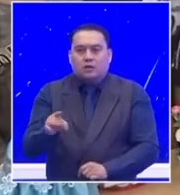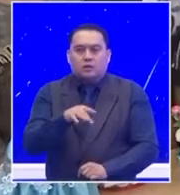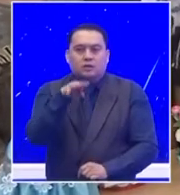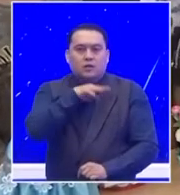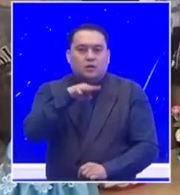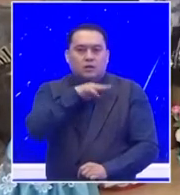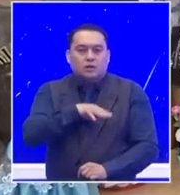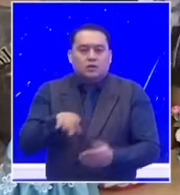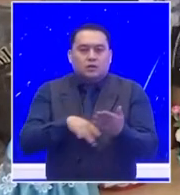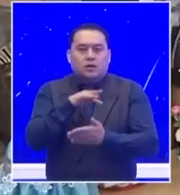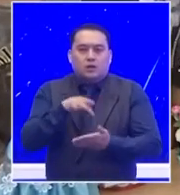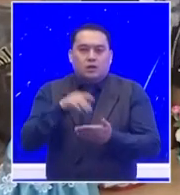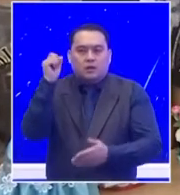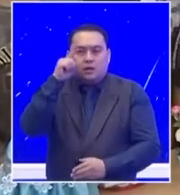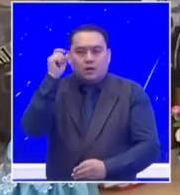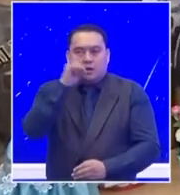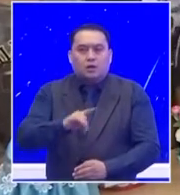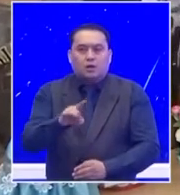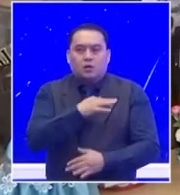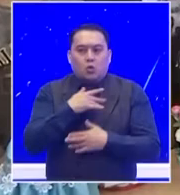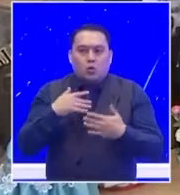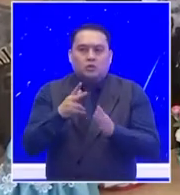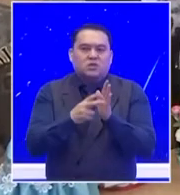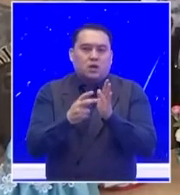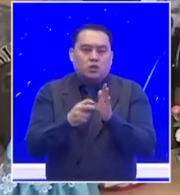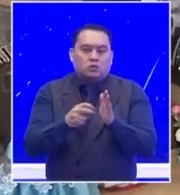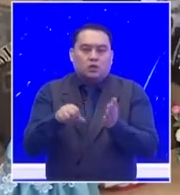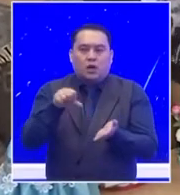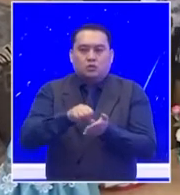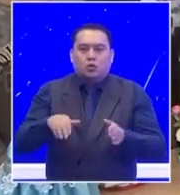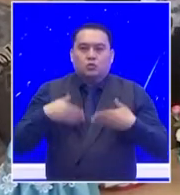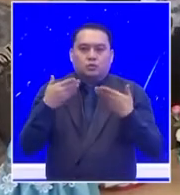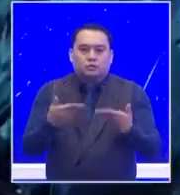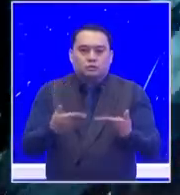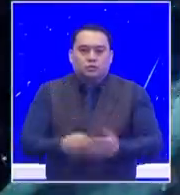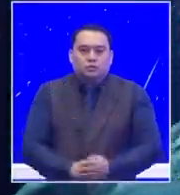Текелі қаласынан, Ескелді ауданынан өте көп 800-ге жуық адам ұсыныс білдірді.